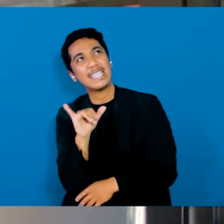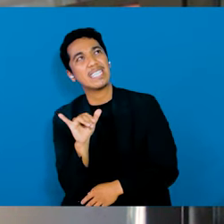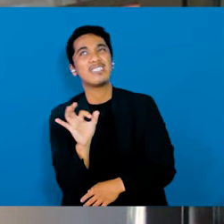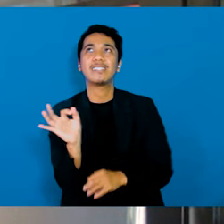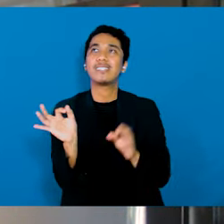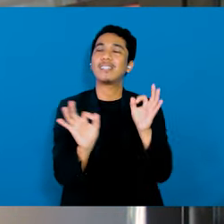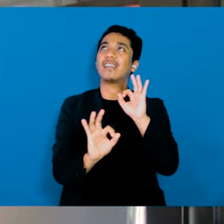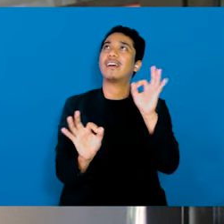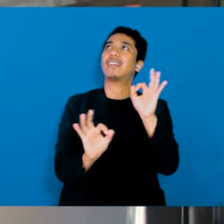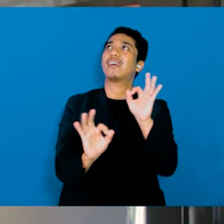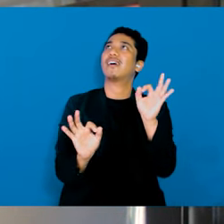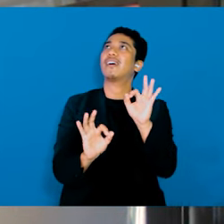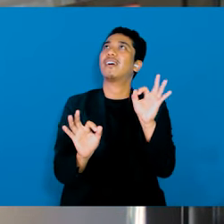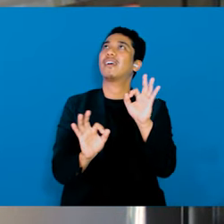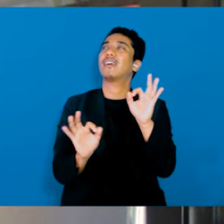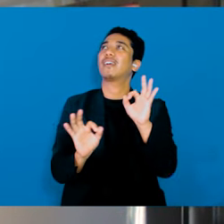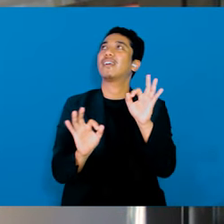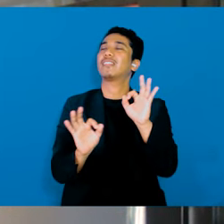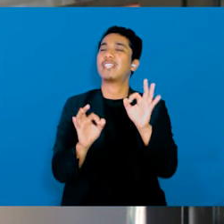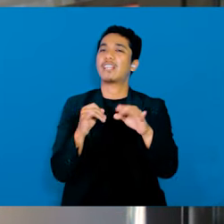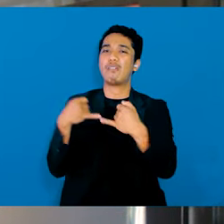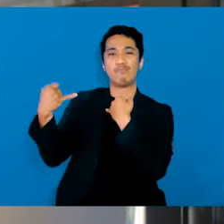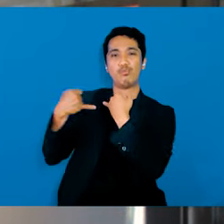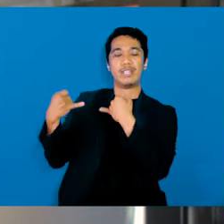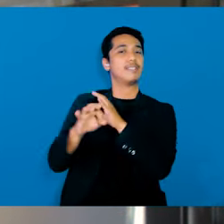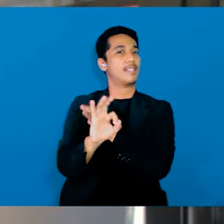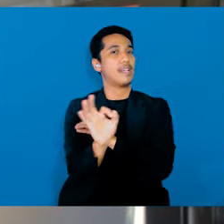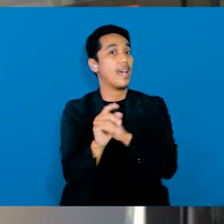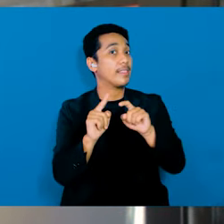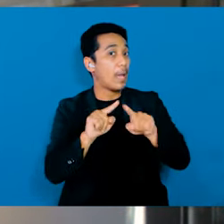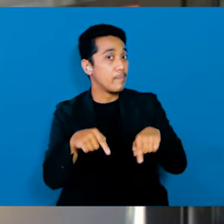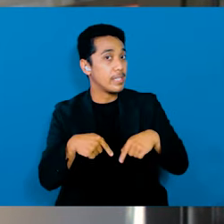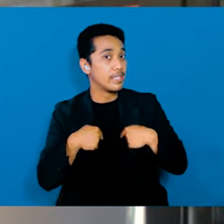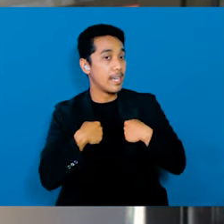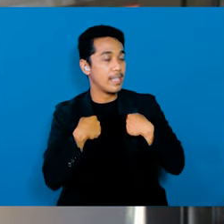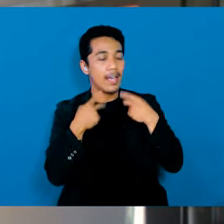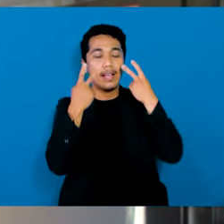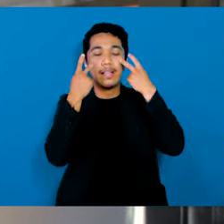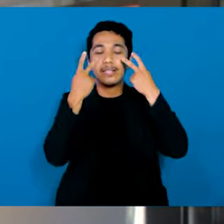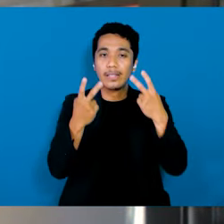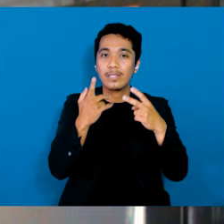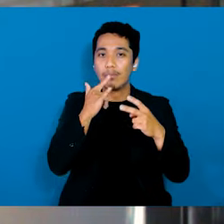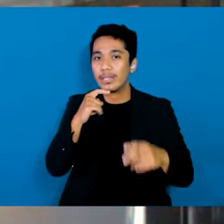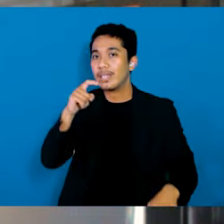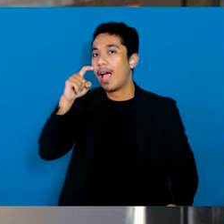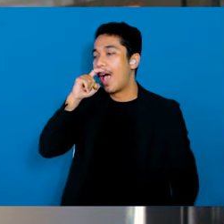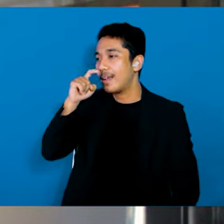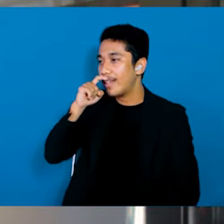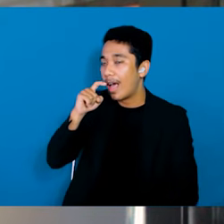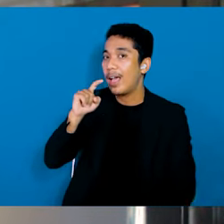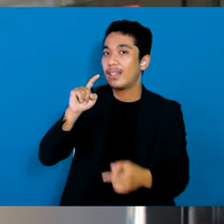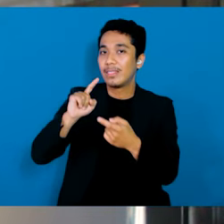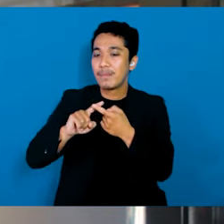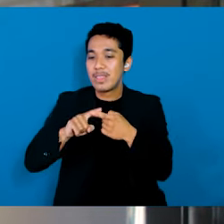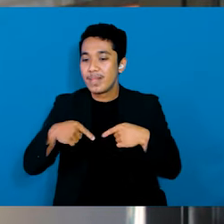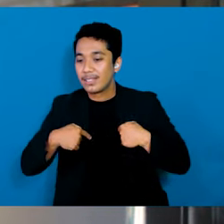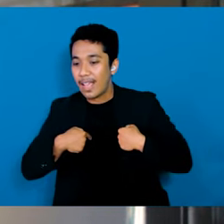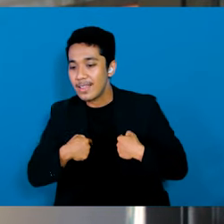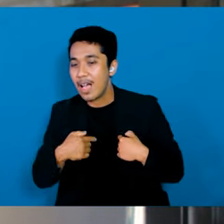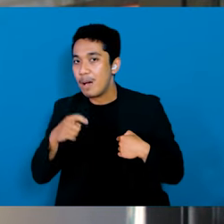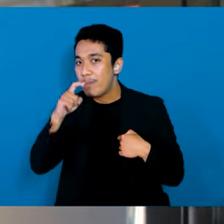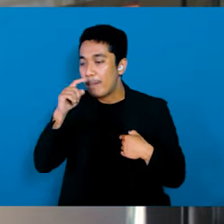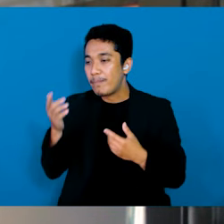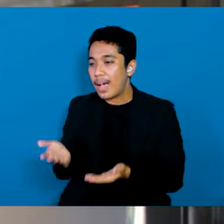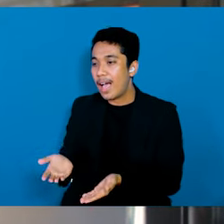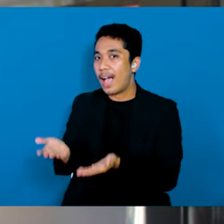ya, gak ada apa namanya, tidak ada bullying. Tetapi yang saya lihat, ayah saya, teman-teman saya,